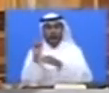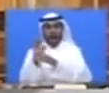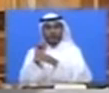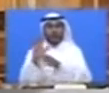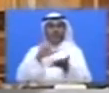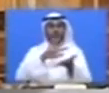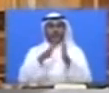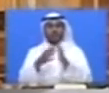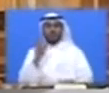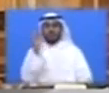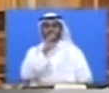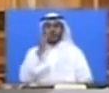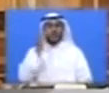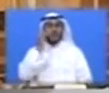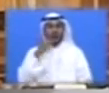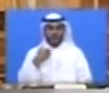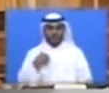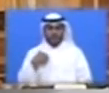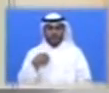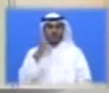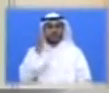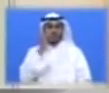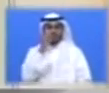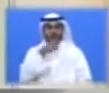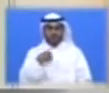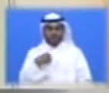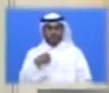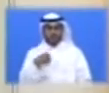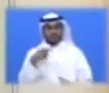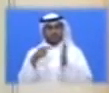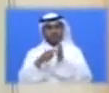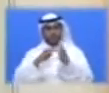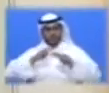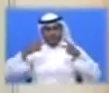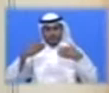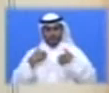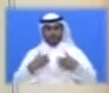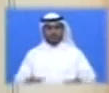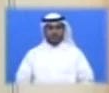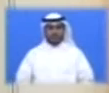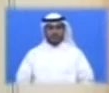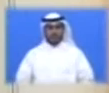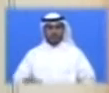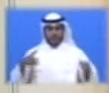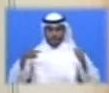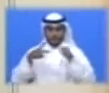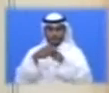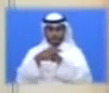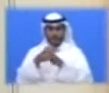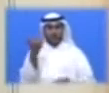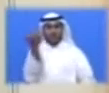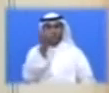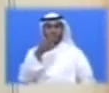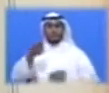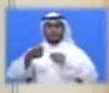الجامعة ما فيها الدكتوراه والماجستير والبكالوريوس. معرض يهدف إلى الارتقاء بالاقتصاد عن طريق